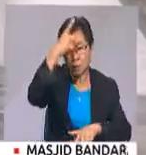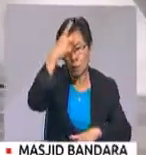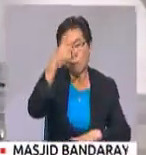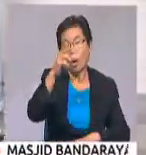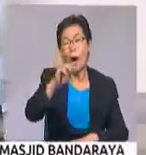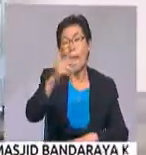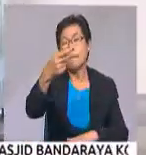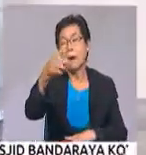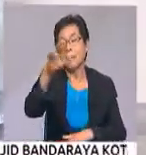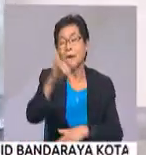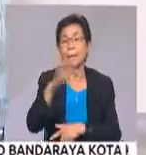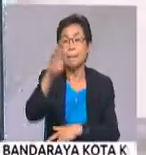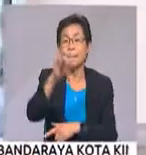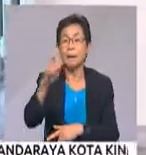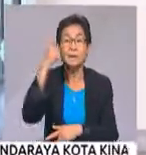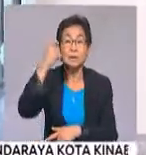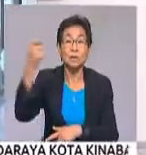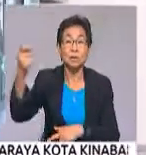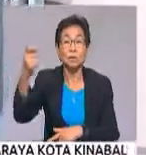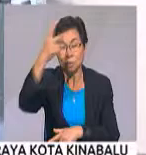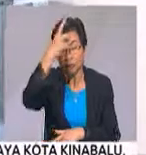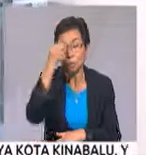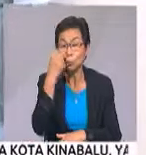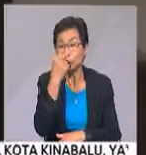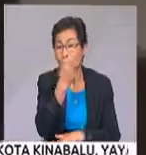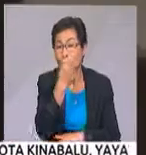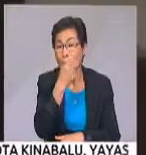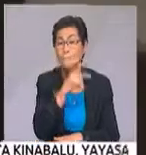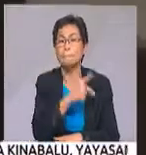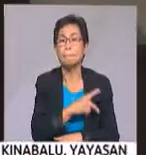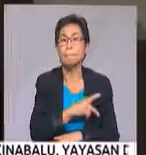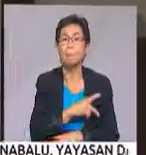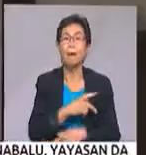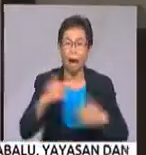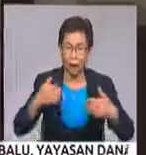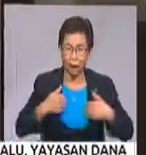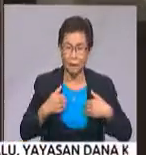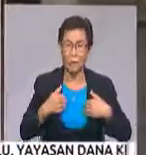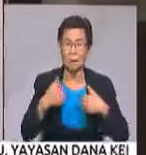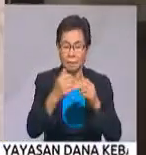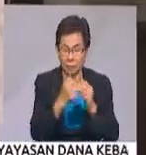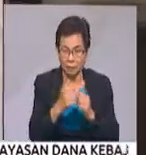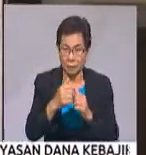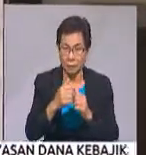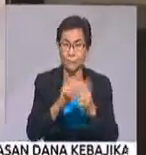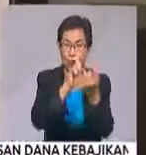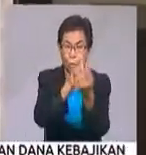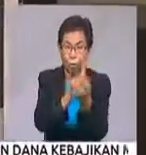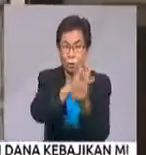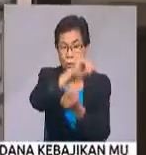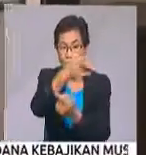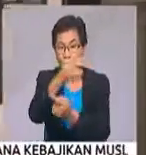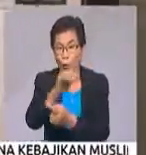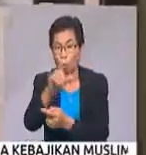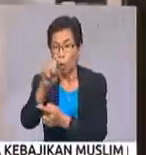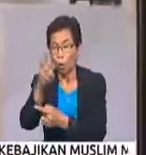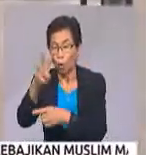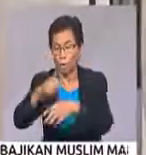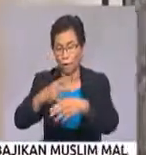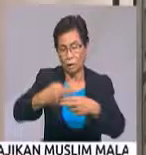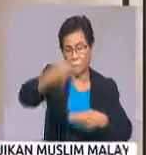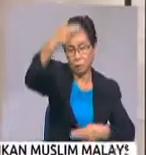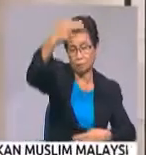Amhari dan bekas tiusaha sulit Datuk Seri Najib, Datuk Azlin Alias turut sama berada dalam pertemuan dengan Jolo di sebuah